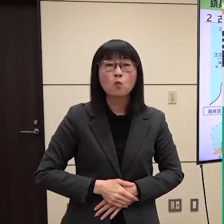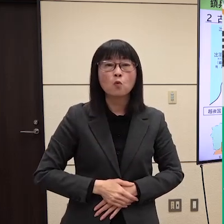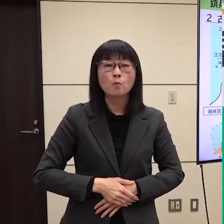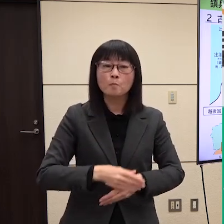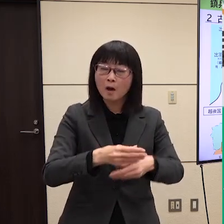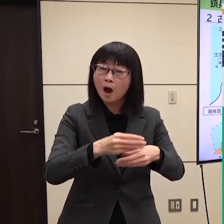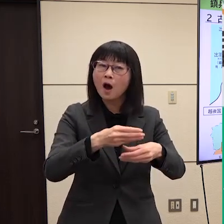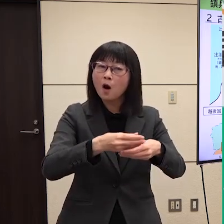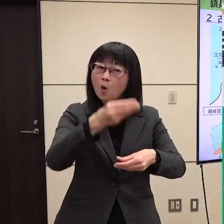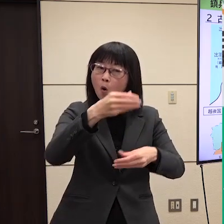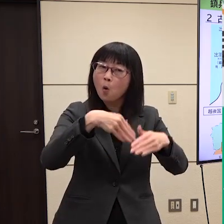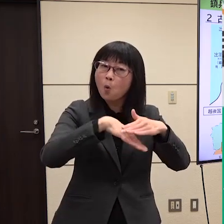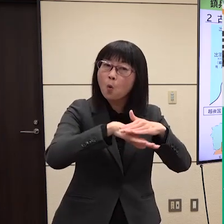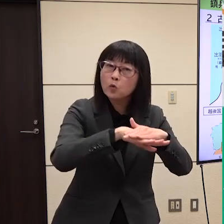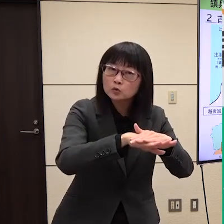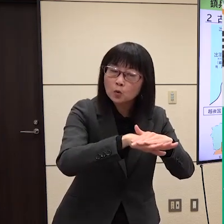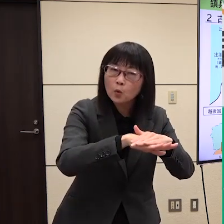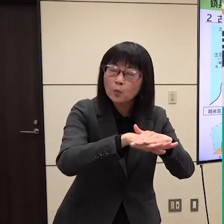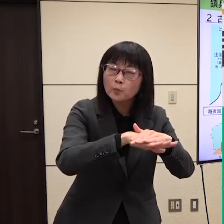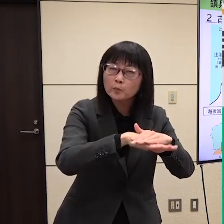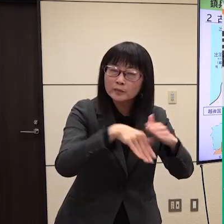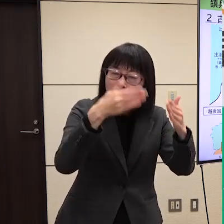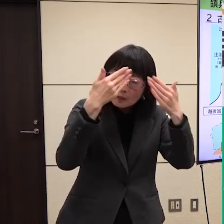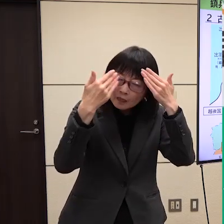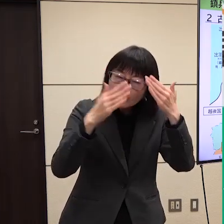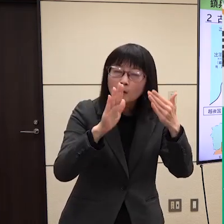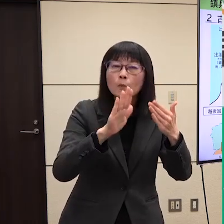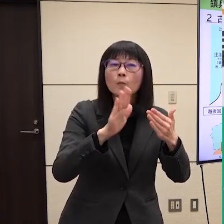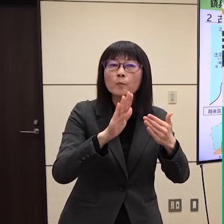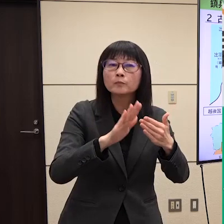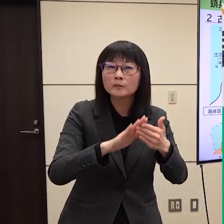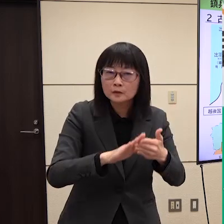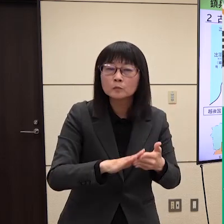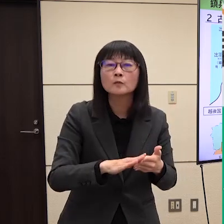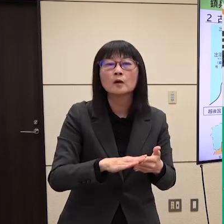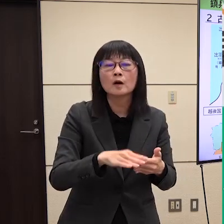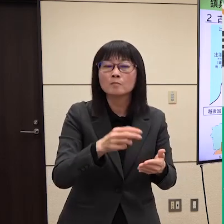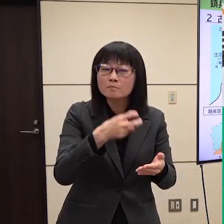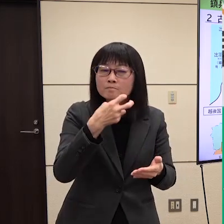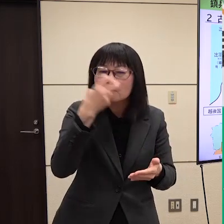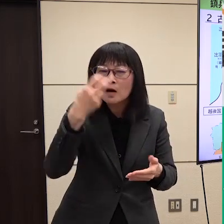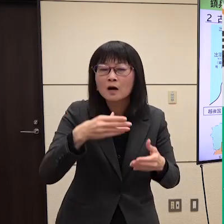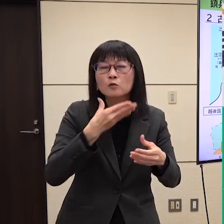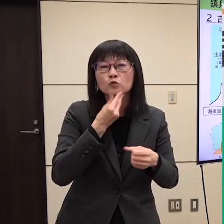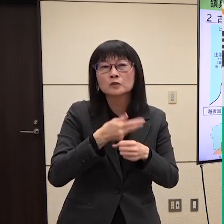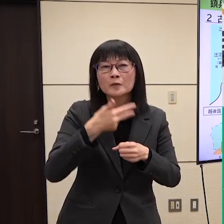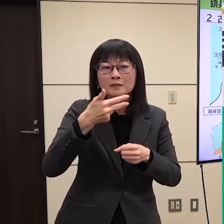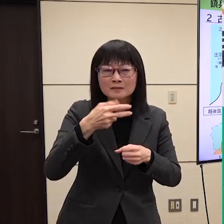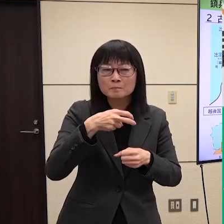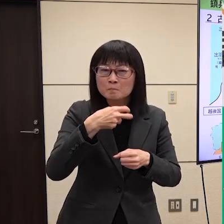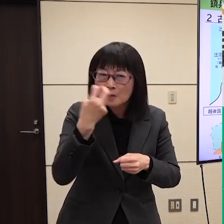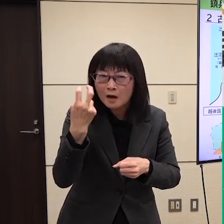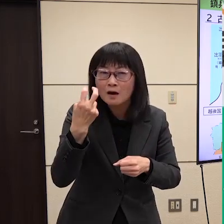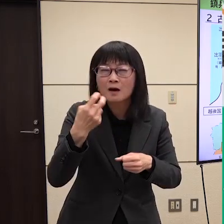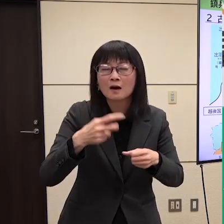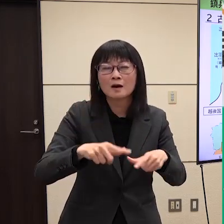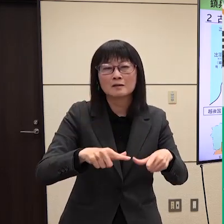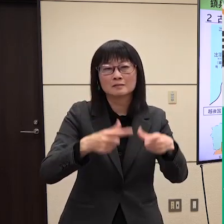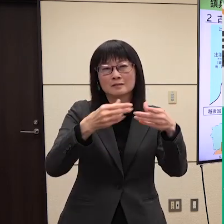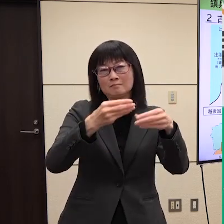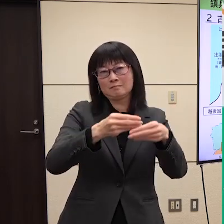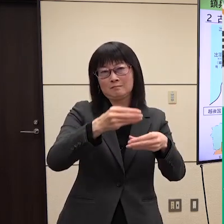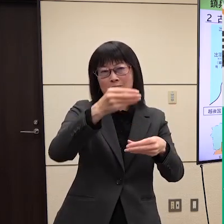までは必要はないだろうというふうに思っておりますが、我々としてはここで出てきたこの木棺に関しては、今後